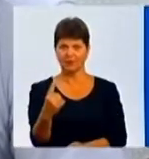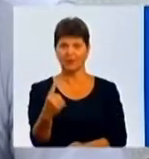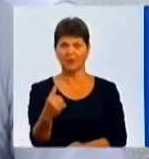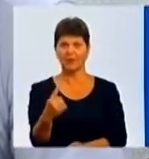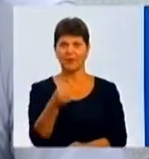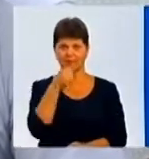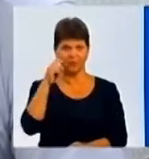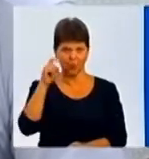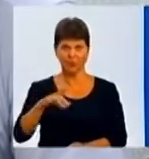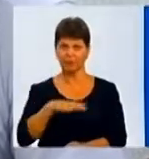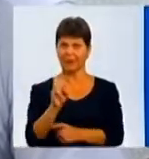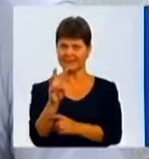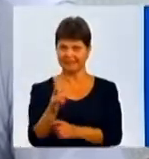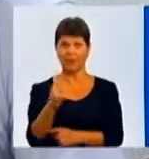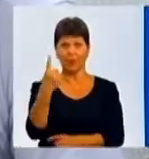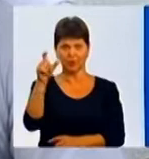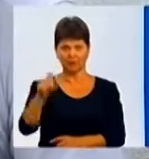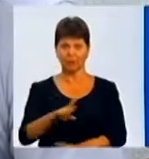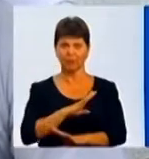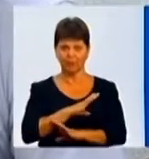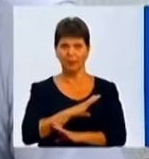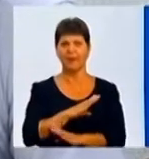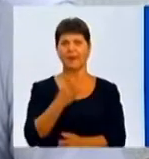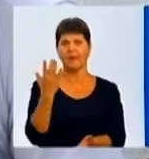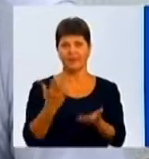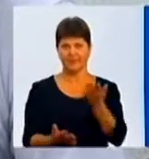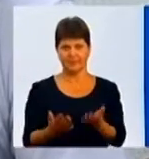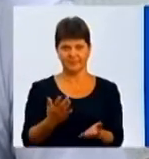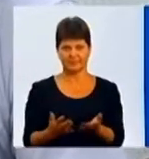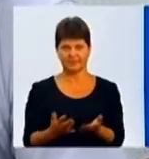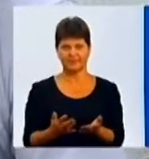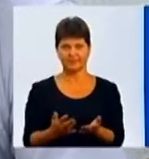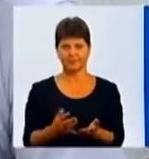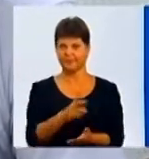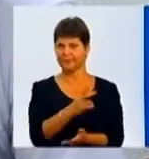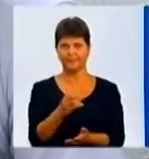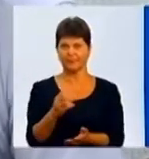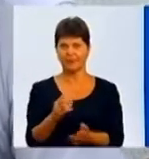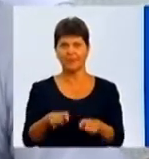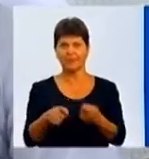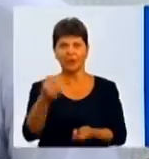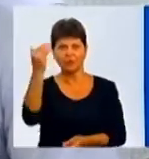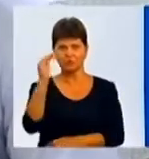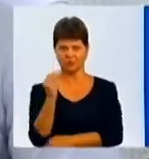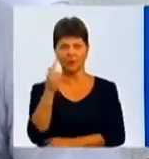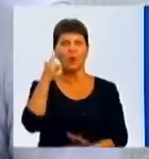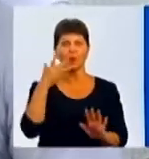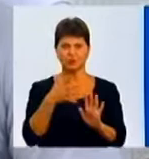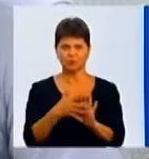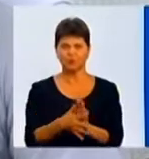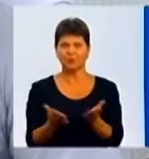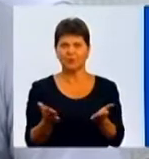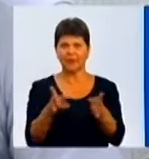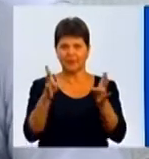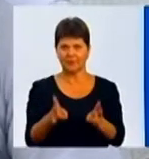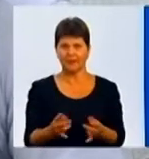Україні померлих, але навіть якщо одна людина, чи не дай Боже дитина, то це зрозуміло, яка трагедія десь